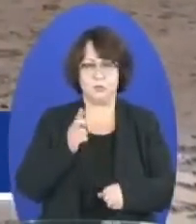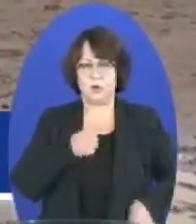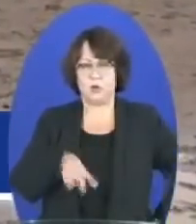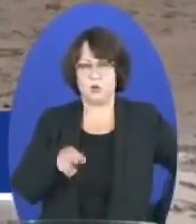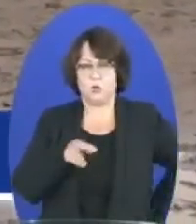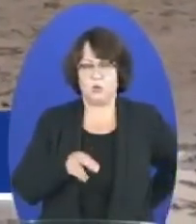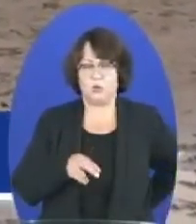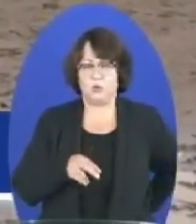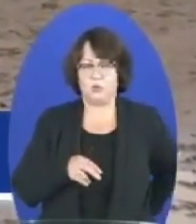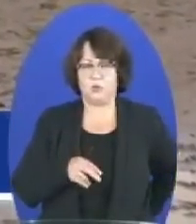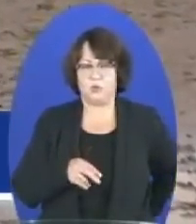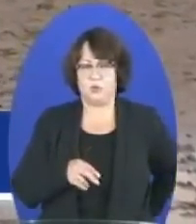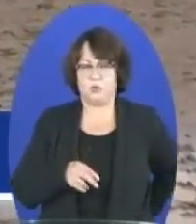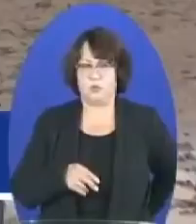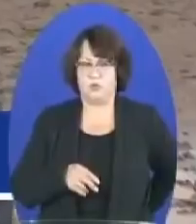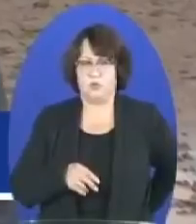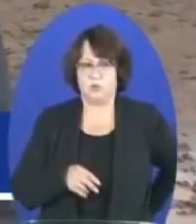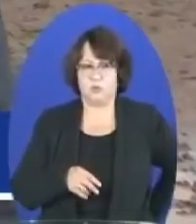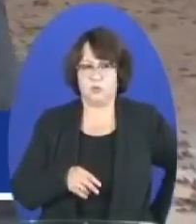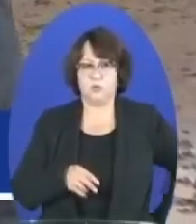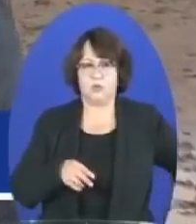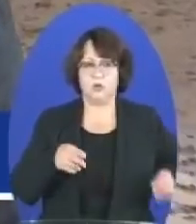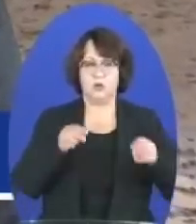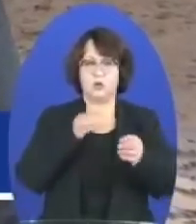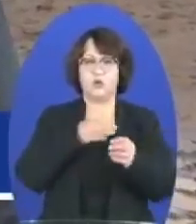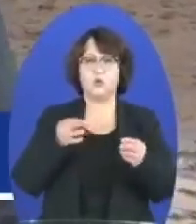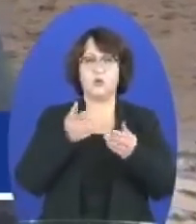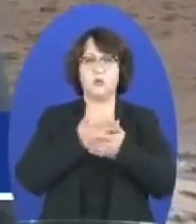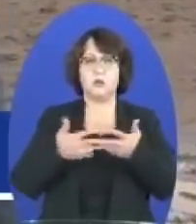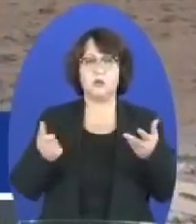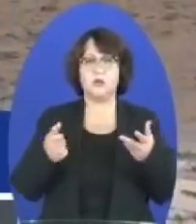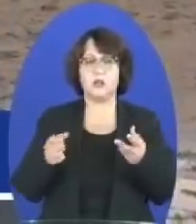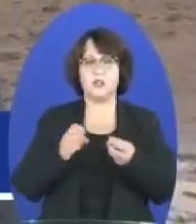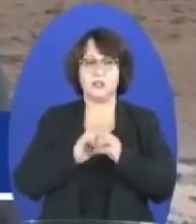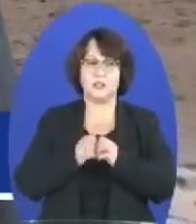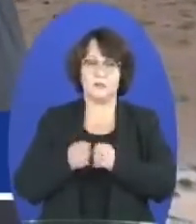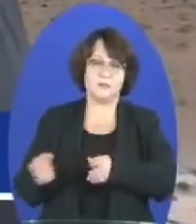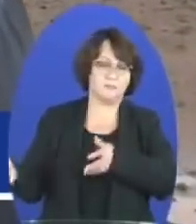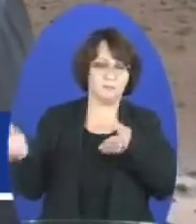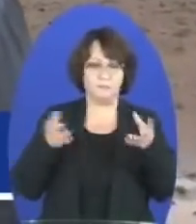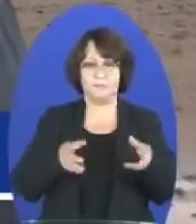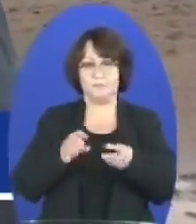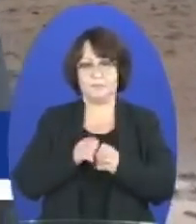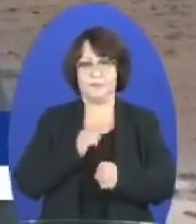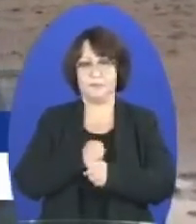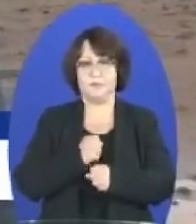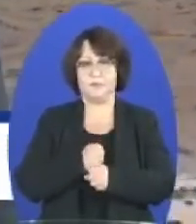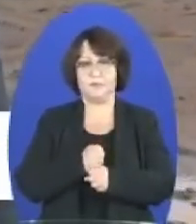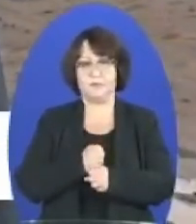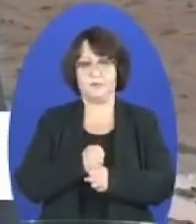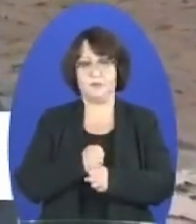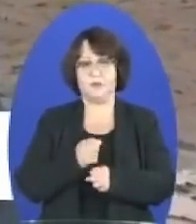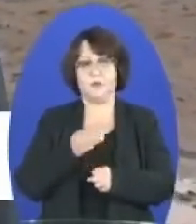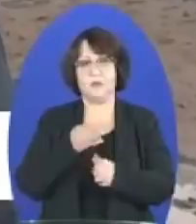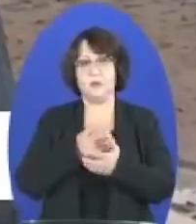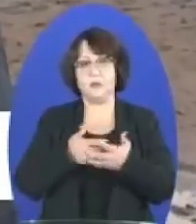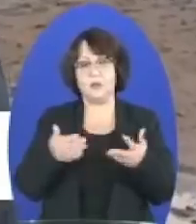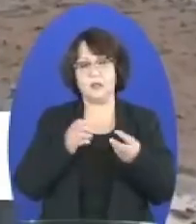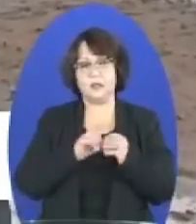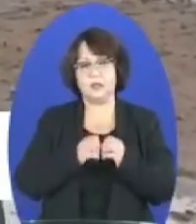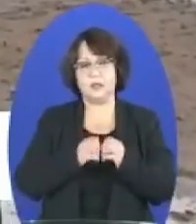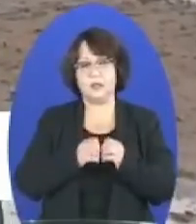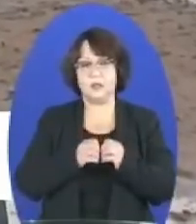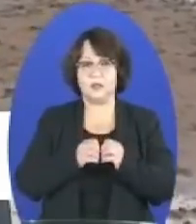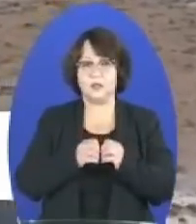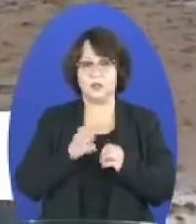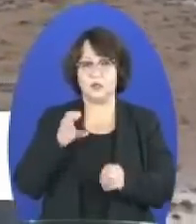хийгдээ зураг төсөл за тоног төхөөрөмжийн таталттай ажлууд хийгдээд явж байна. За энэ талба дээр бол тоног төхөөрөмжийн таталтууд бол бүгд